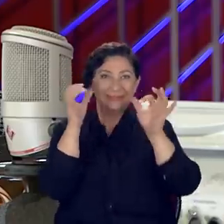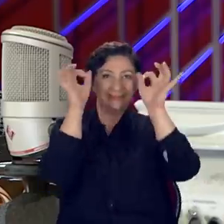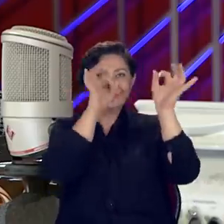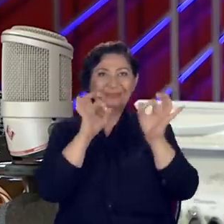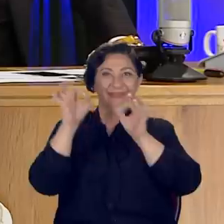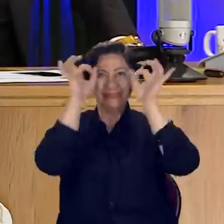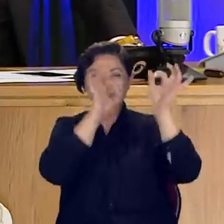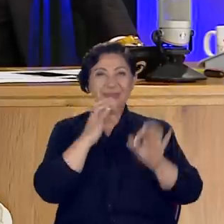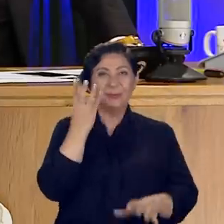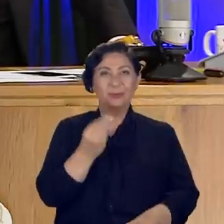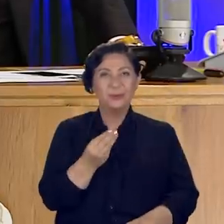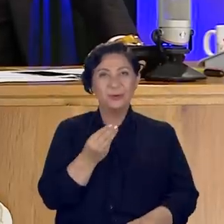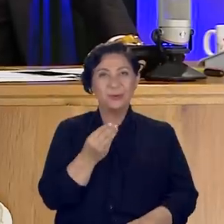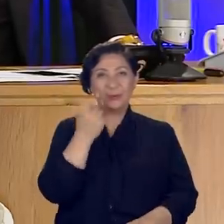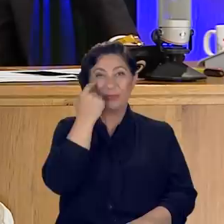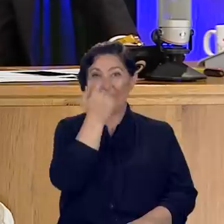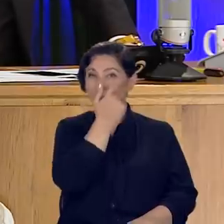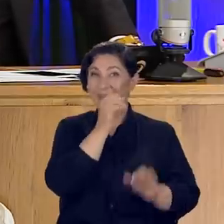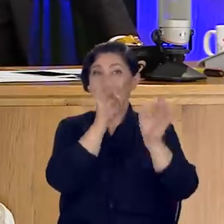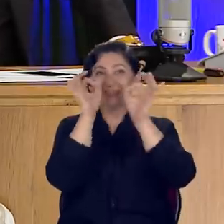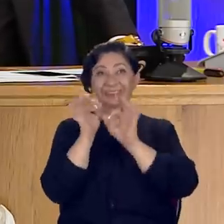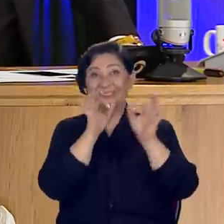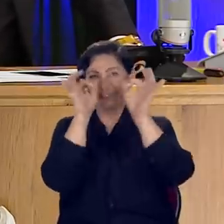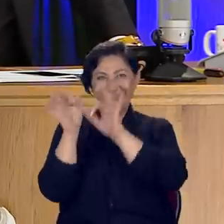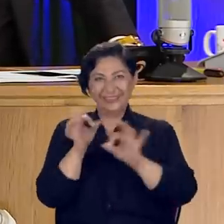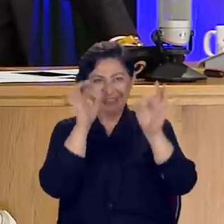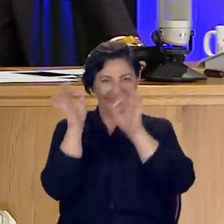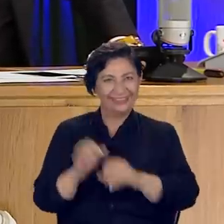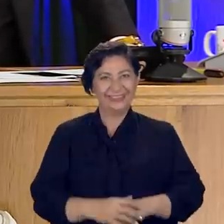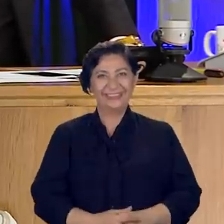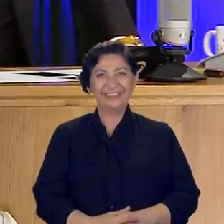dolaşıyor. Yani... Ne?